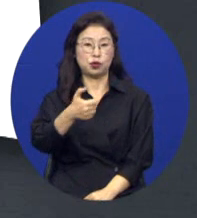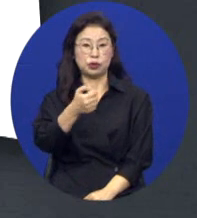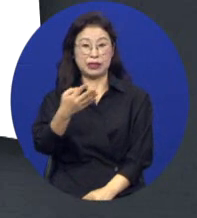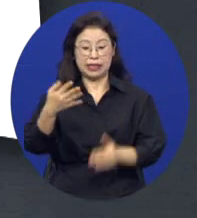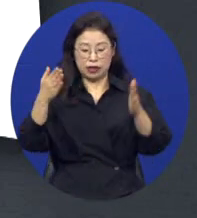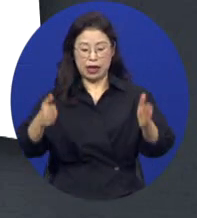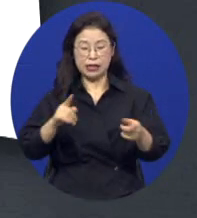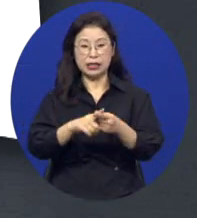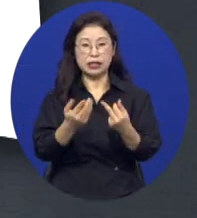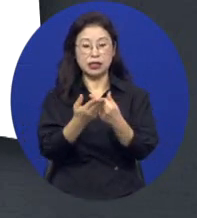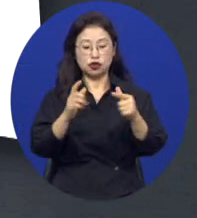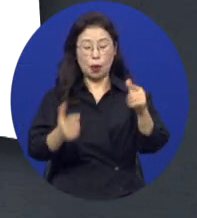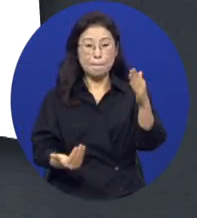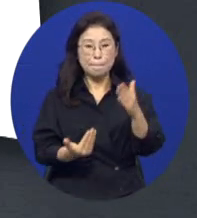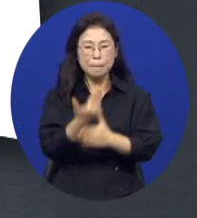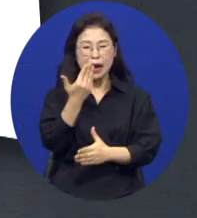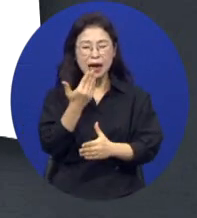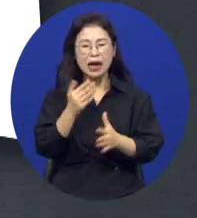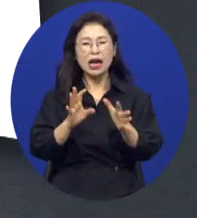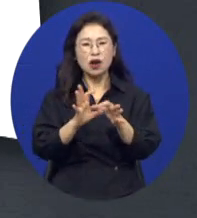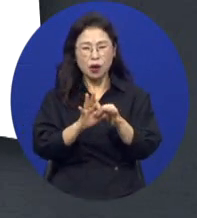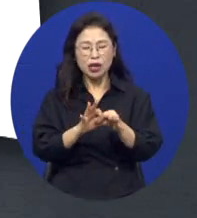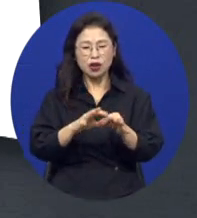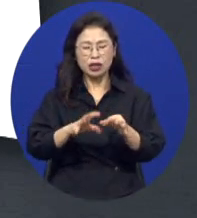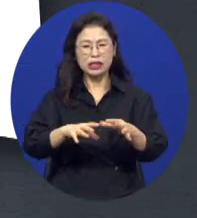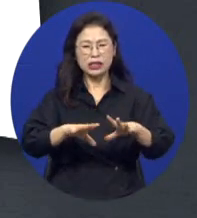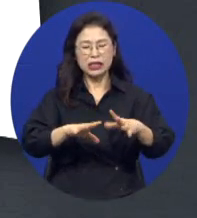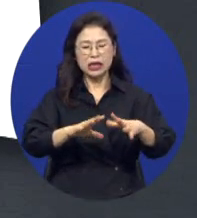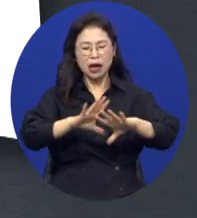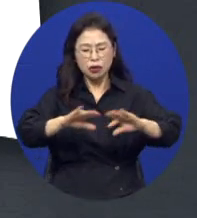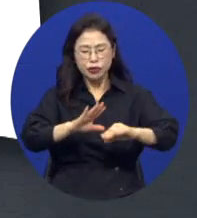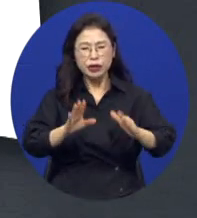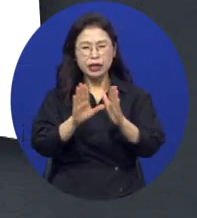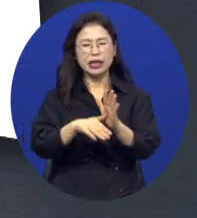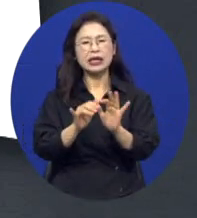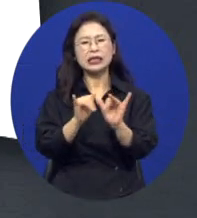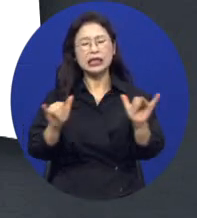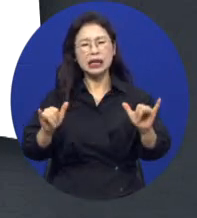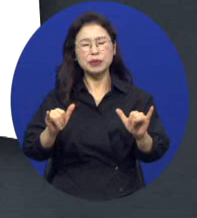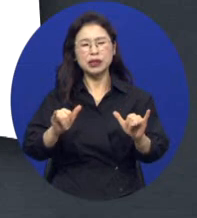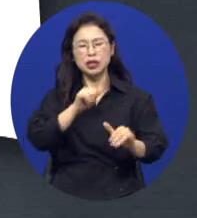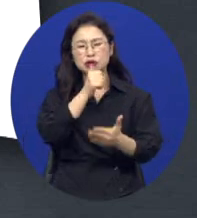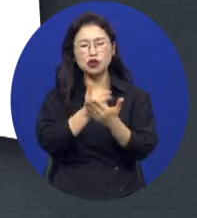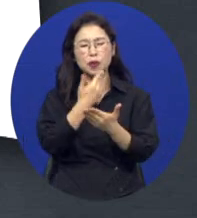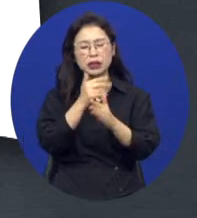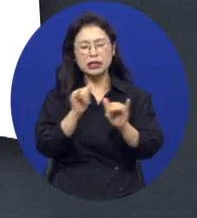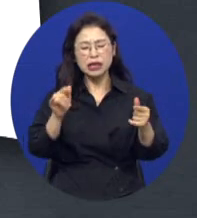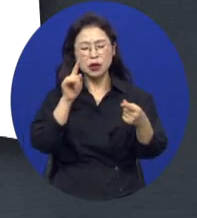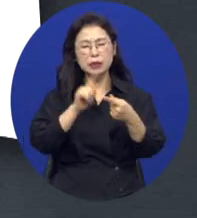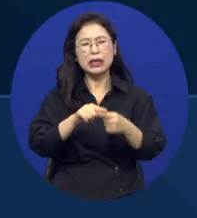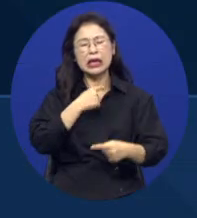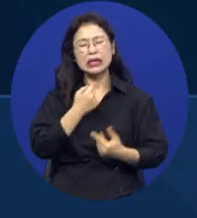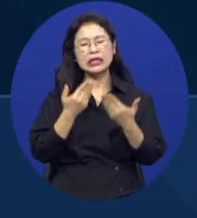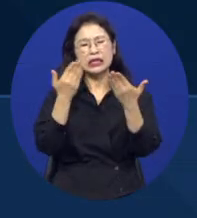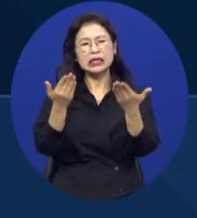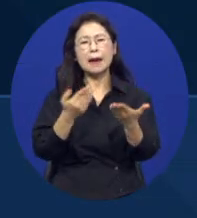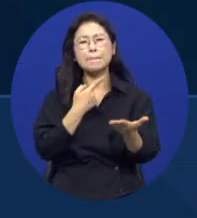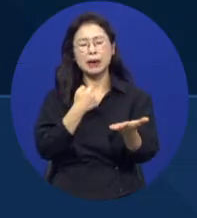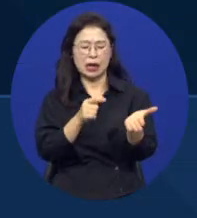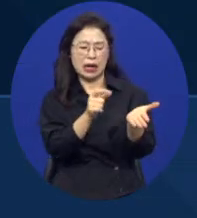제주도에서 발생한 무력충돌과 그 진압 과정에서 주민들이 희생당한 사건으로 규정하고 있습니다